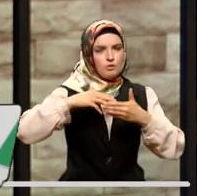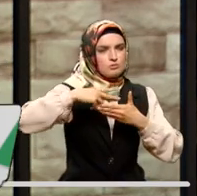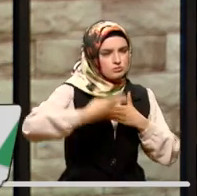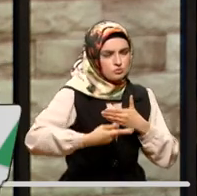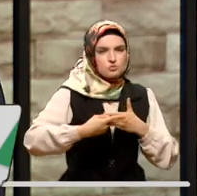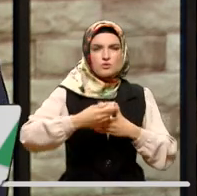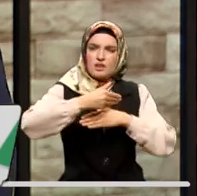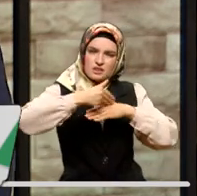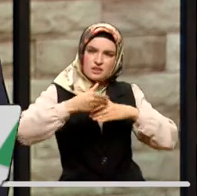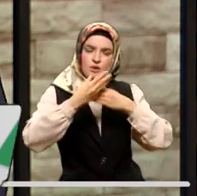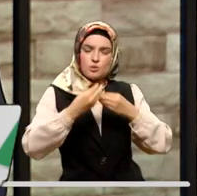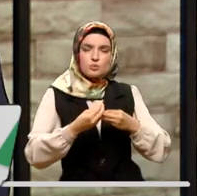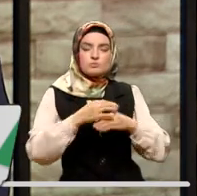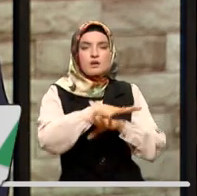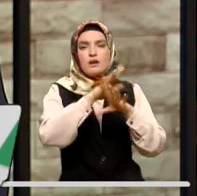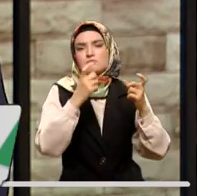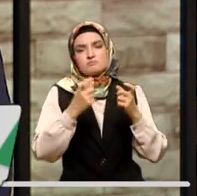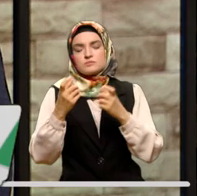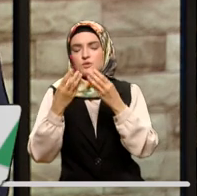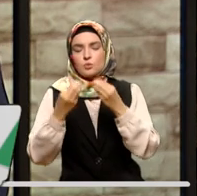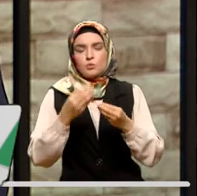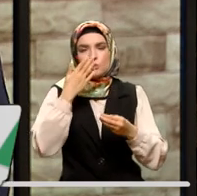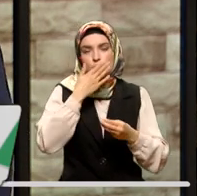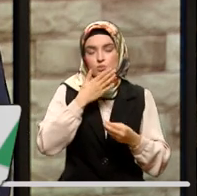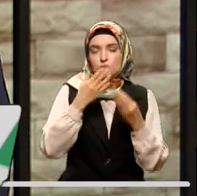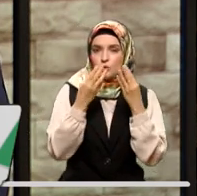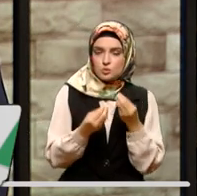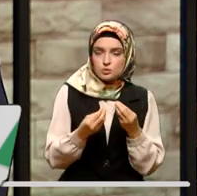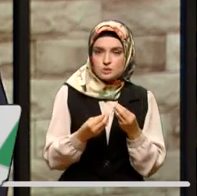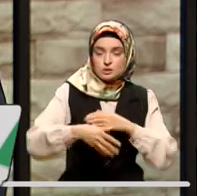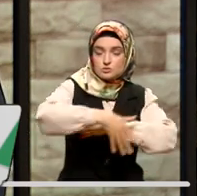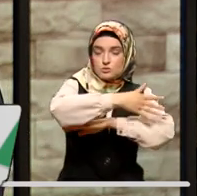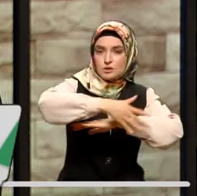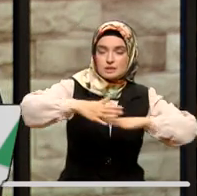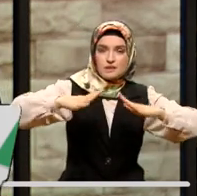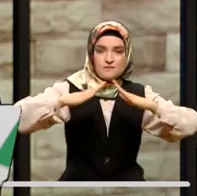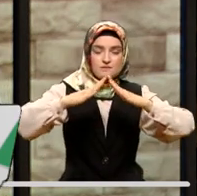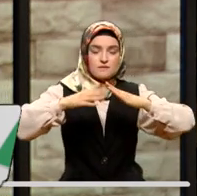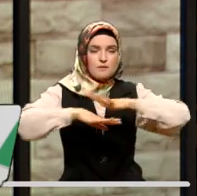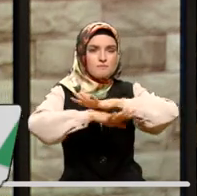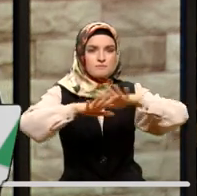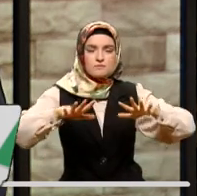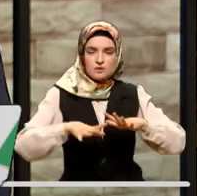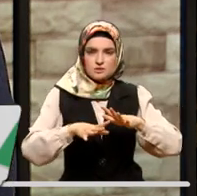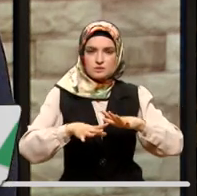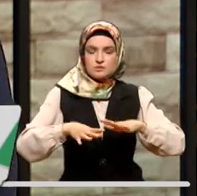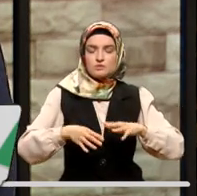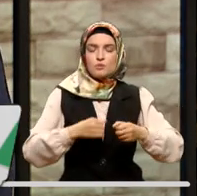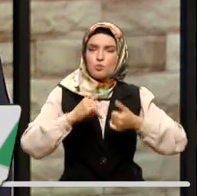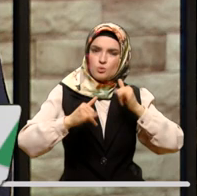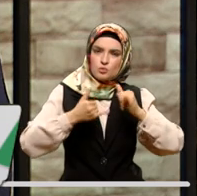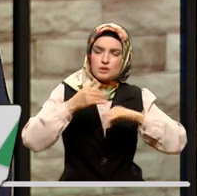bir yaralanabilir. Her yerde, bu okulda da gönderdiğinizde yaralanabilir. Sokakta, evinizin, sitenizin bahçesinde de